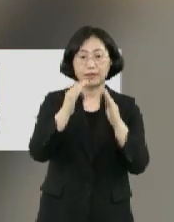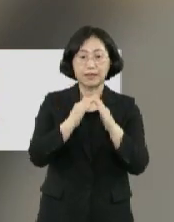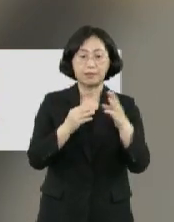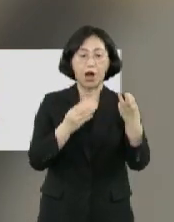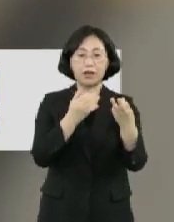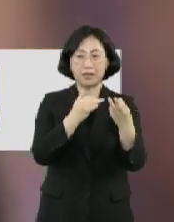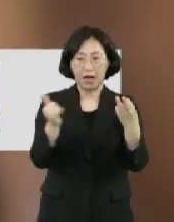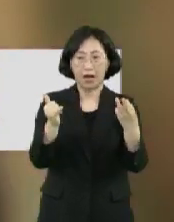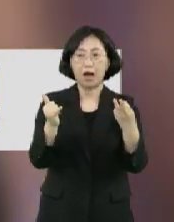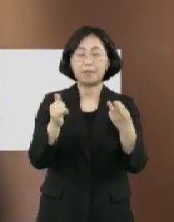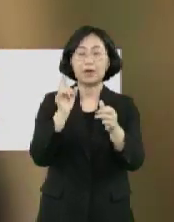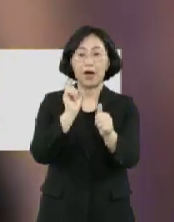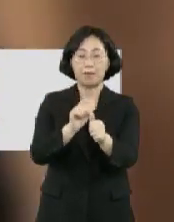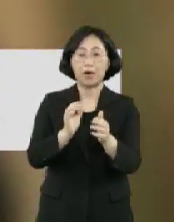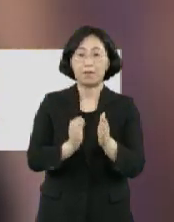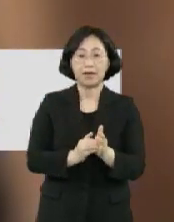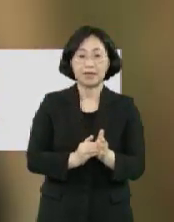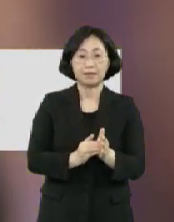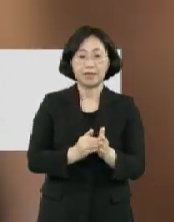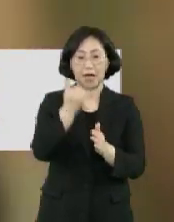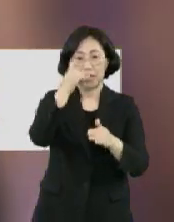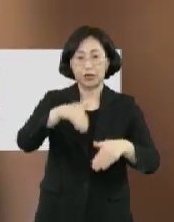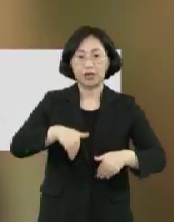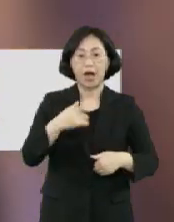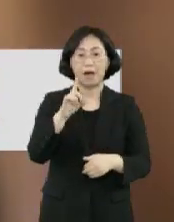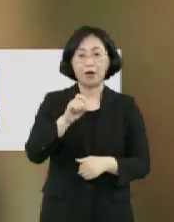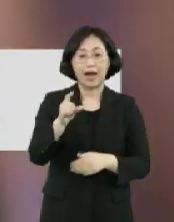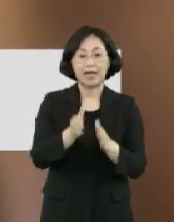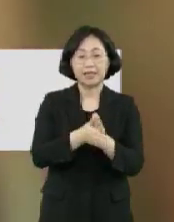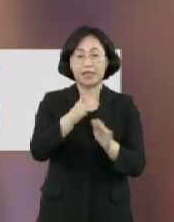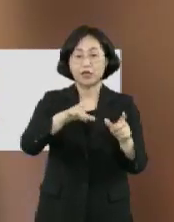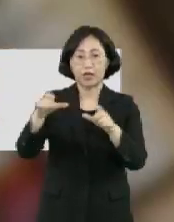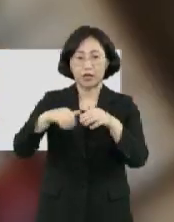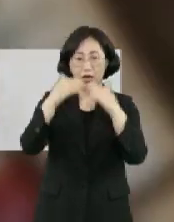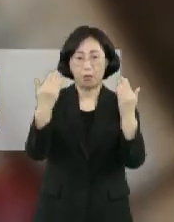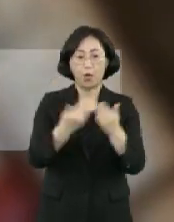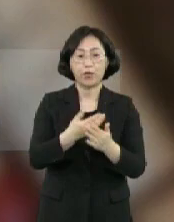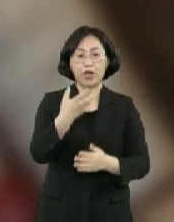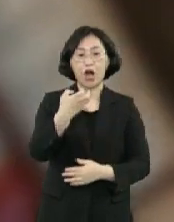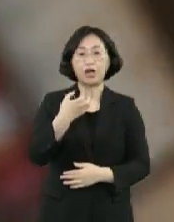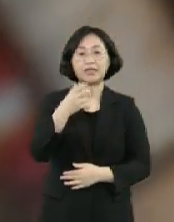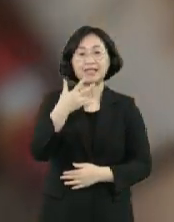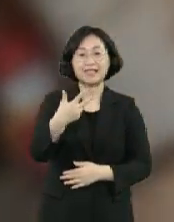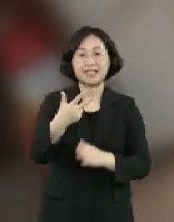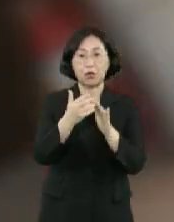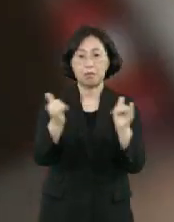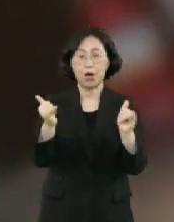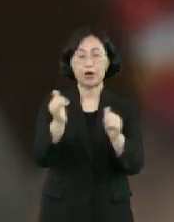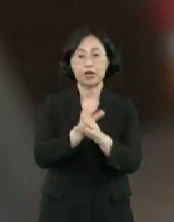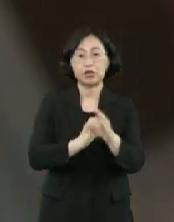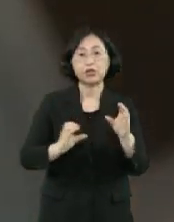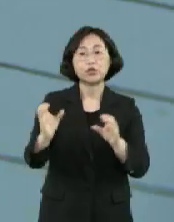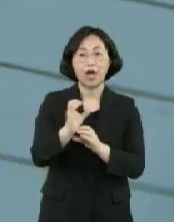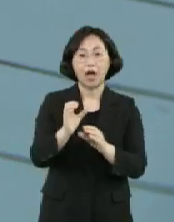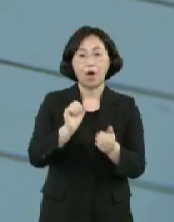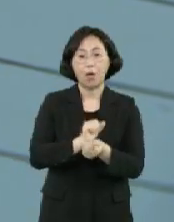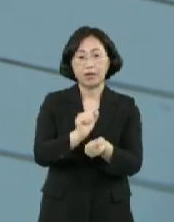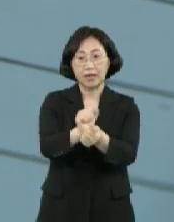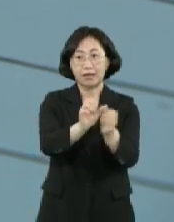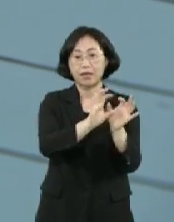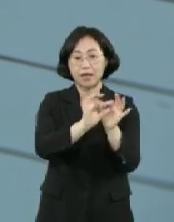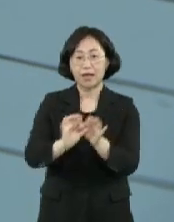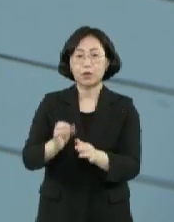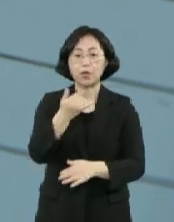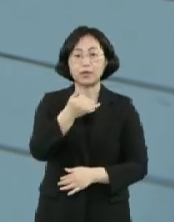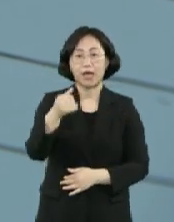13명이 가면 됐습니다 충남 11개 시 군에서 모두 87명이 추가 감염되며 확산 3가 이어졌고